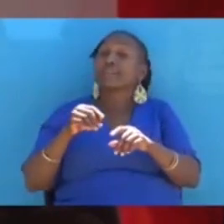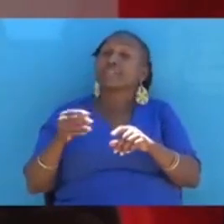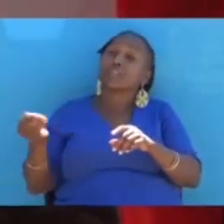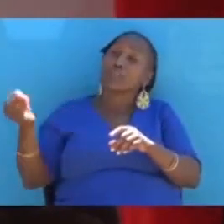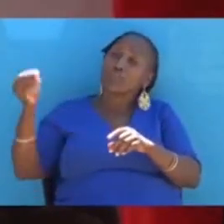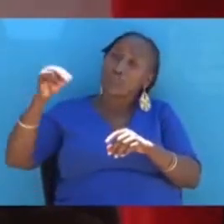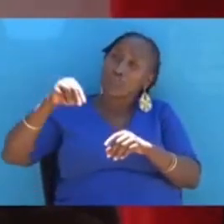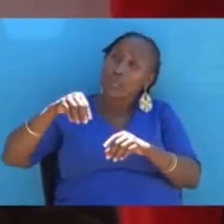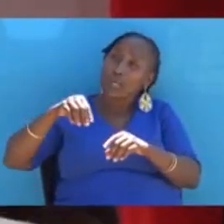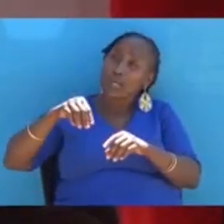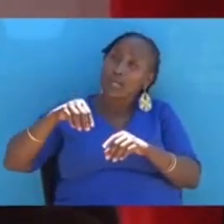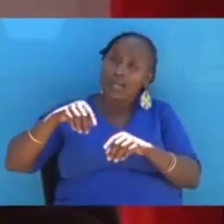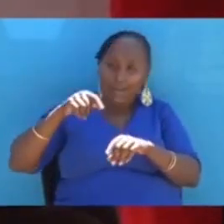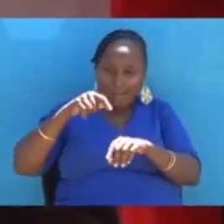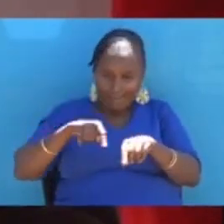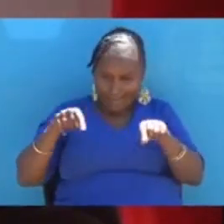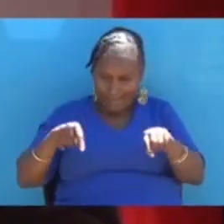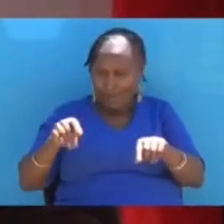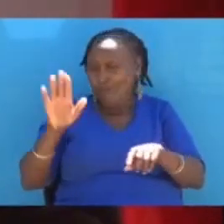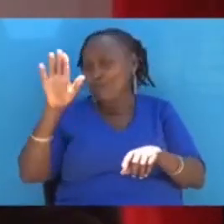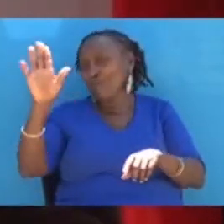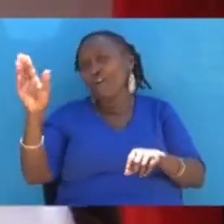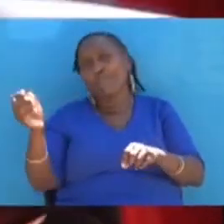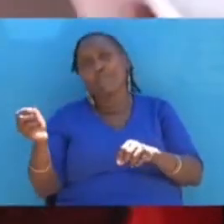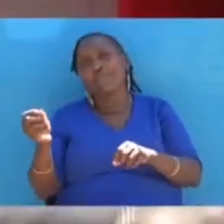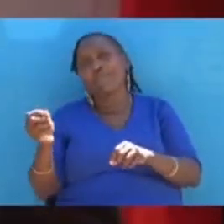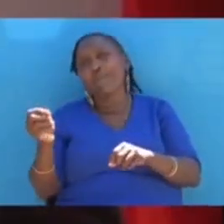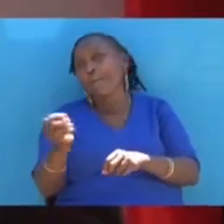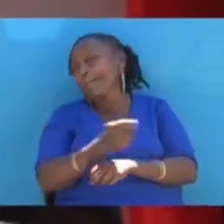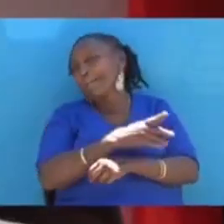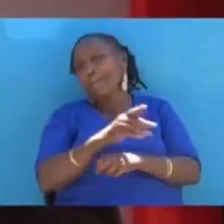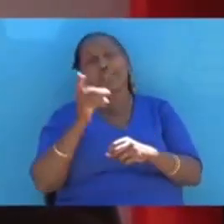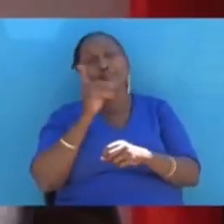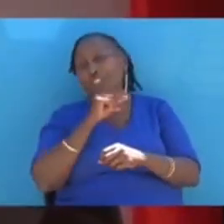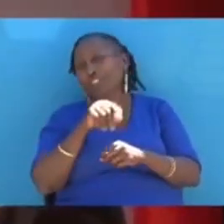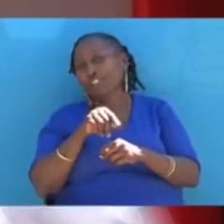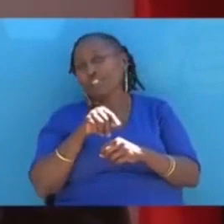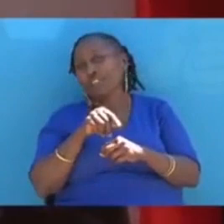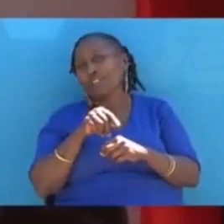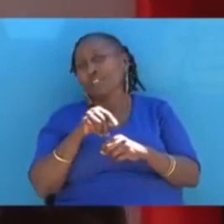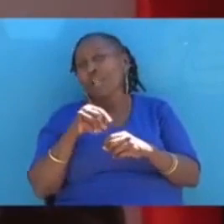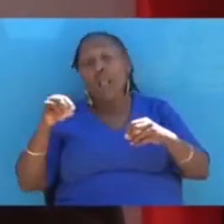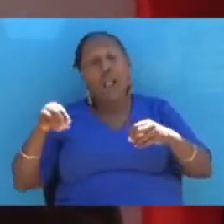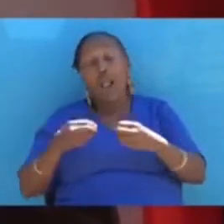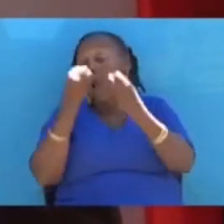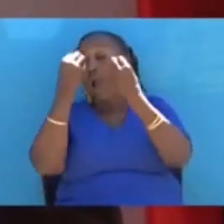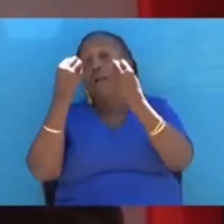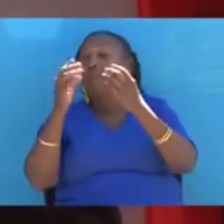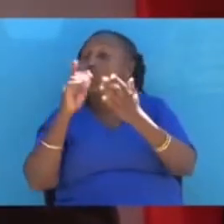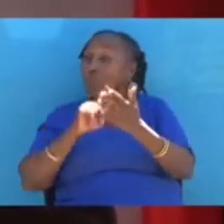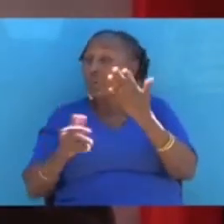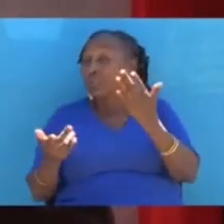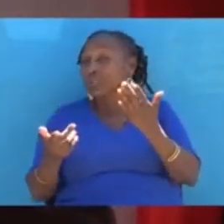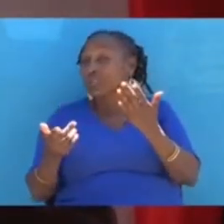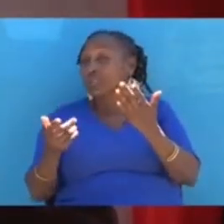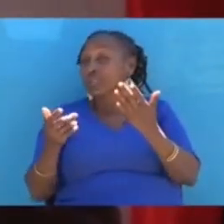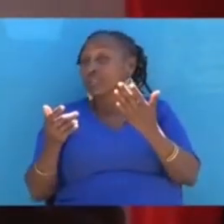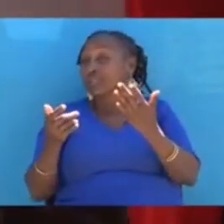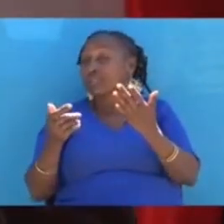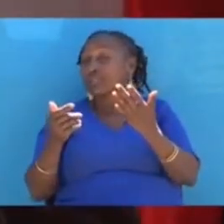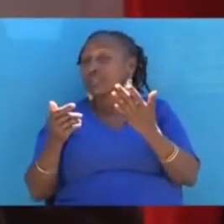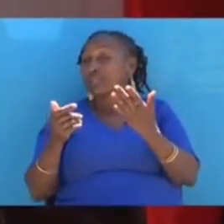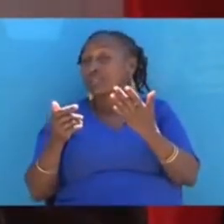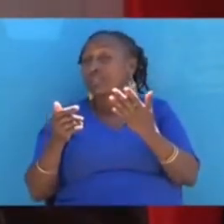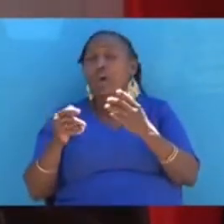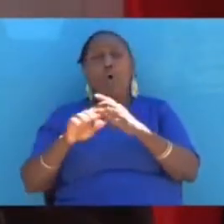Tangu rais achaguliwe, sasa ni miezi tano, hakuna kitu kimefanyika, wajamii zote wanakaa mzuri hapa Narok,